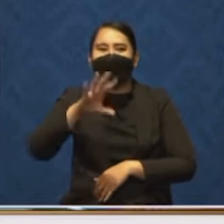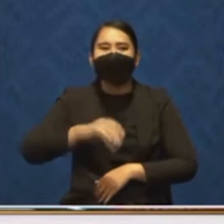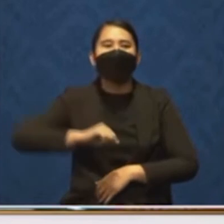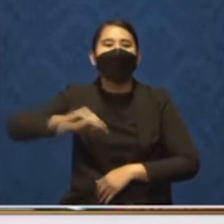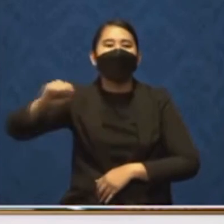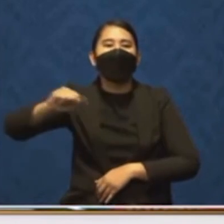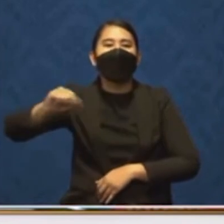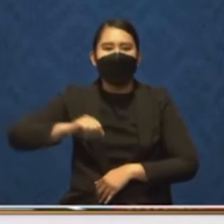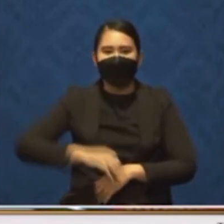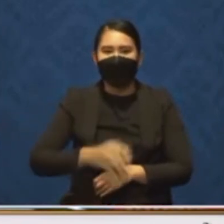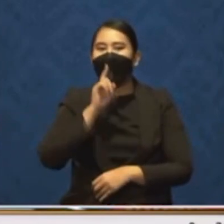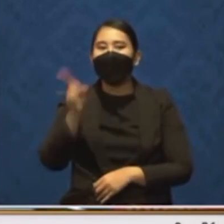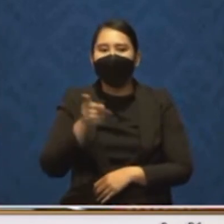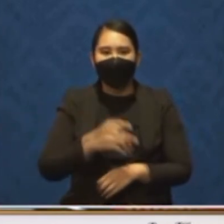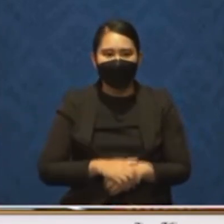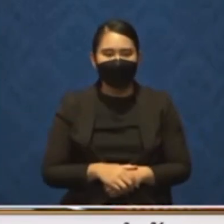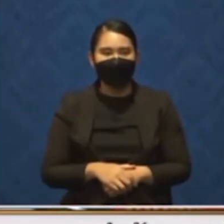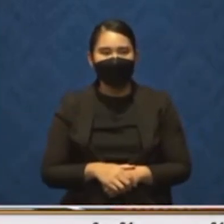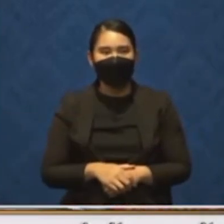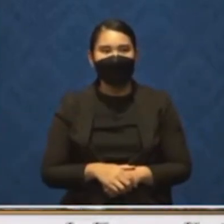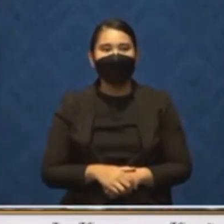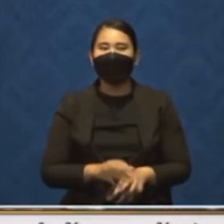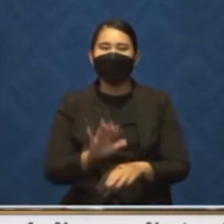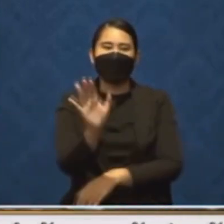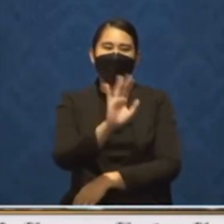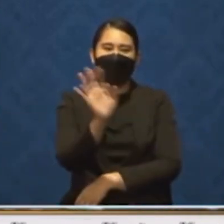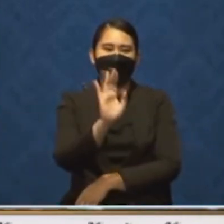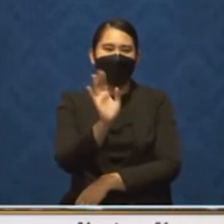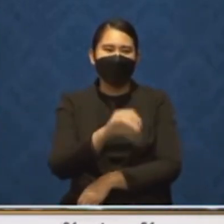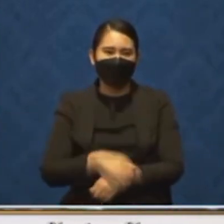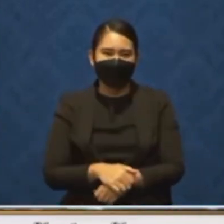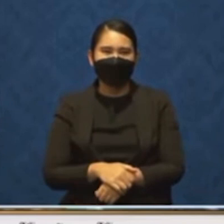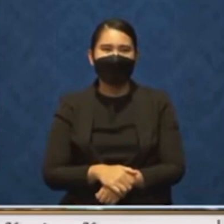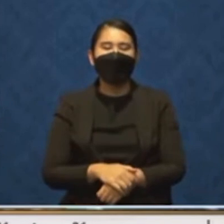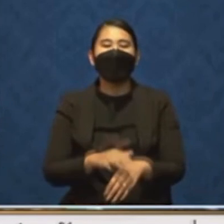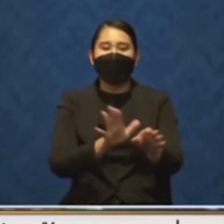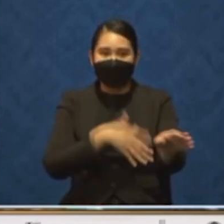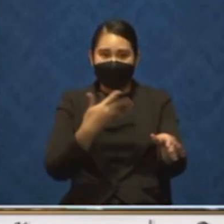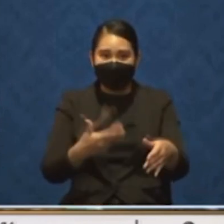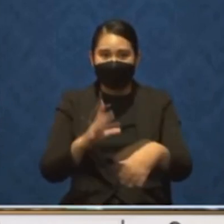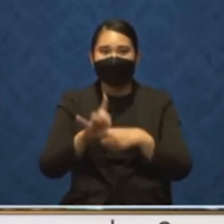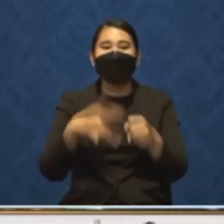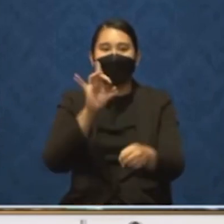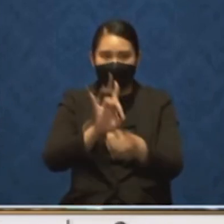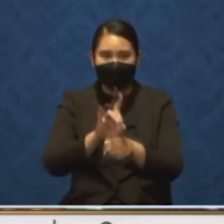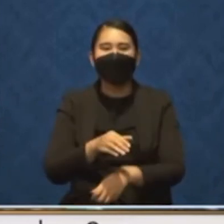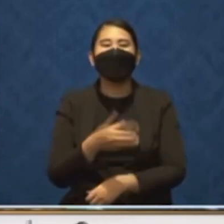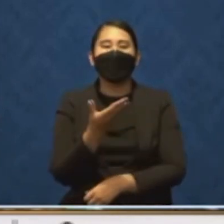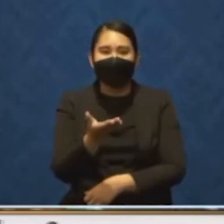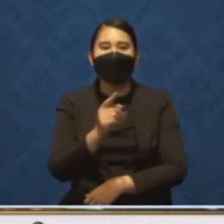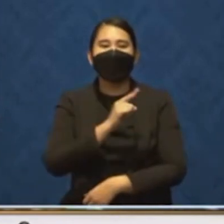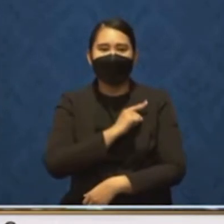มือเพื่อนของผมจะก็ไม่ใช่เรื่องเลยครับมันมีอยู่มา 8ปีแล้วก็เป็นหน้าที่ของท่านในฐานะผู้นำ